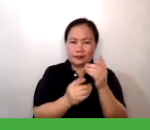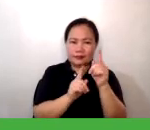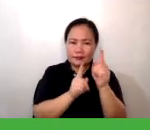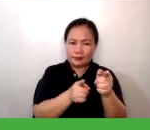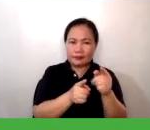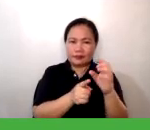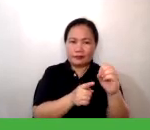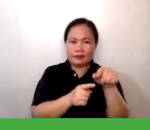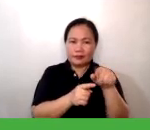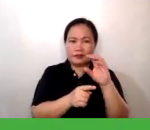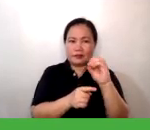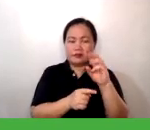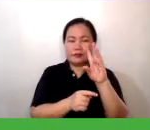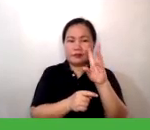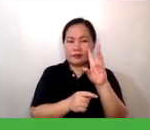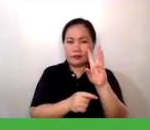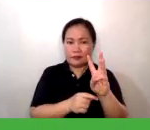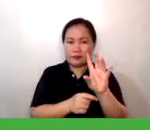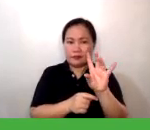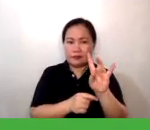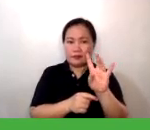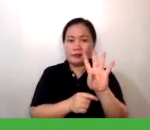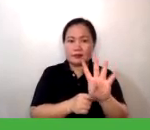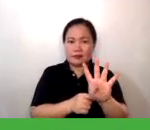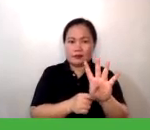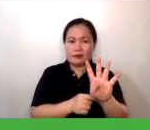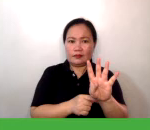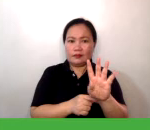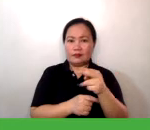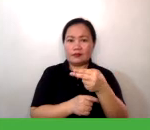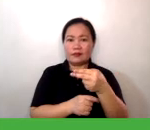natin? I-add natin siya. And that is